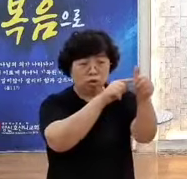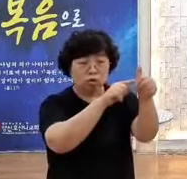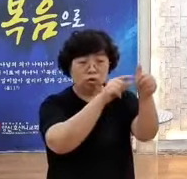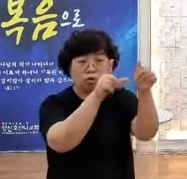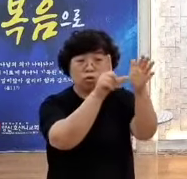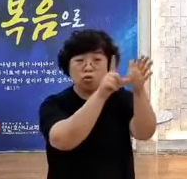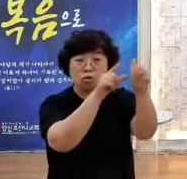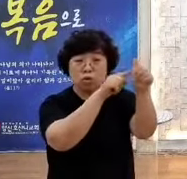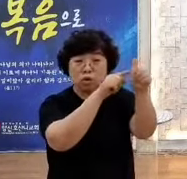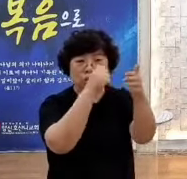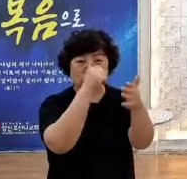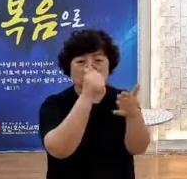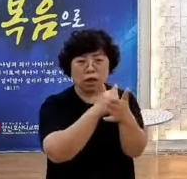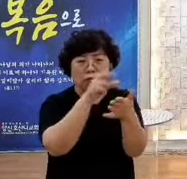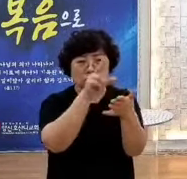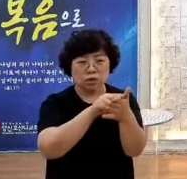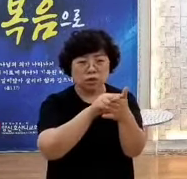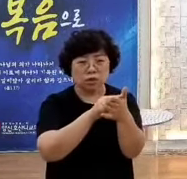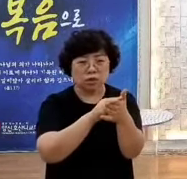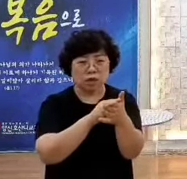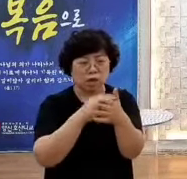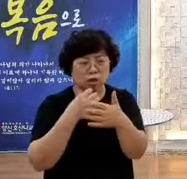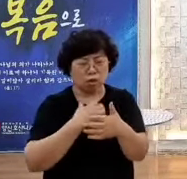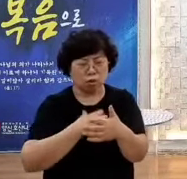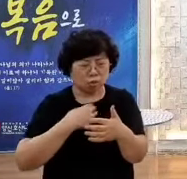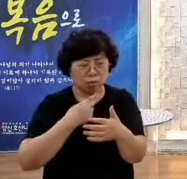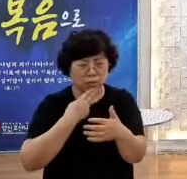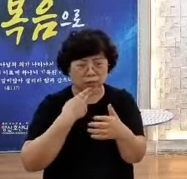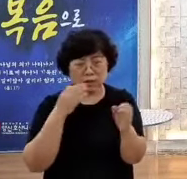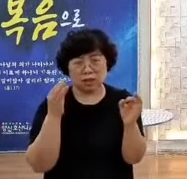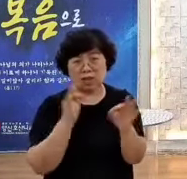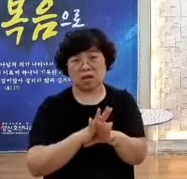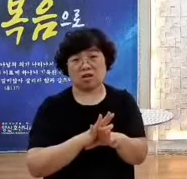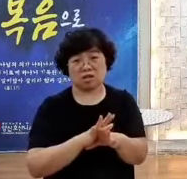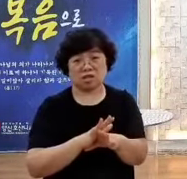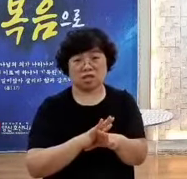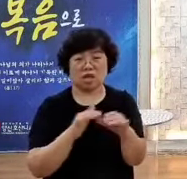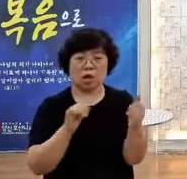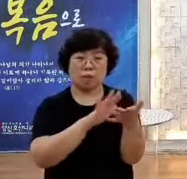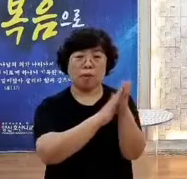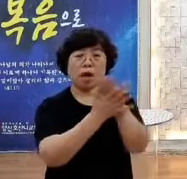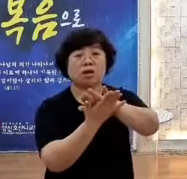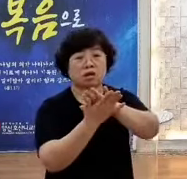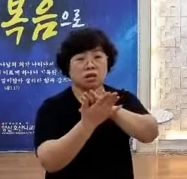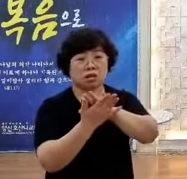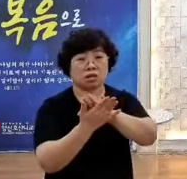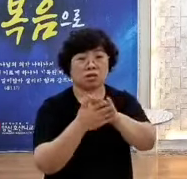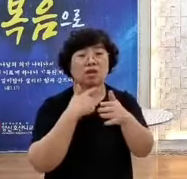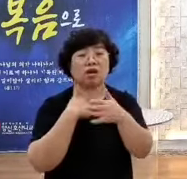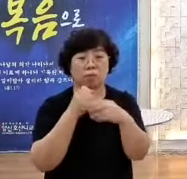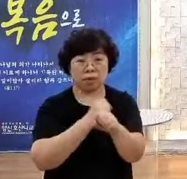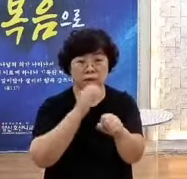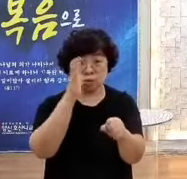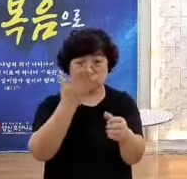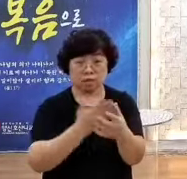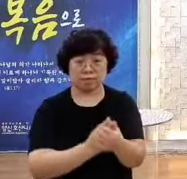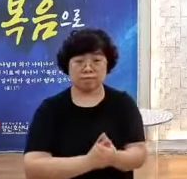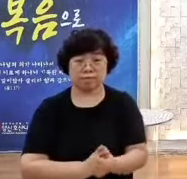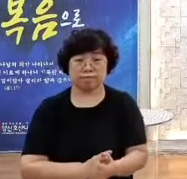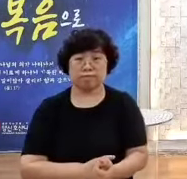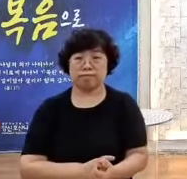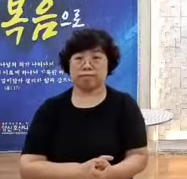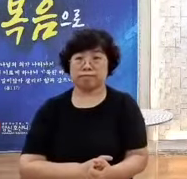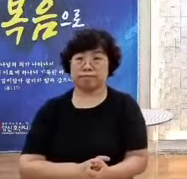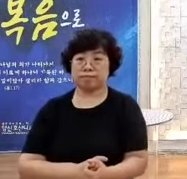이제 걱정하지 않는 자가 되었다. 여러분, 그래서 히브리서 기자는 이 본문을 보면서 이렇게